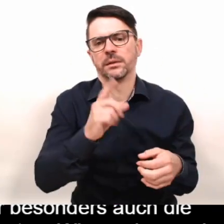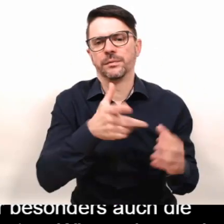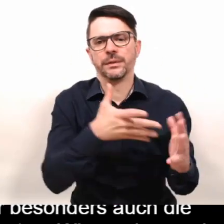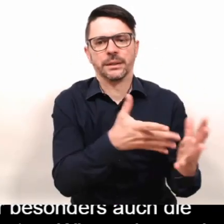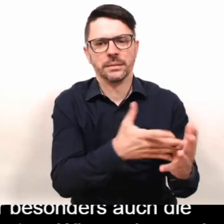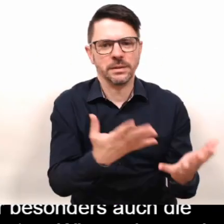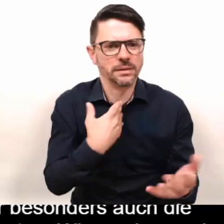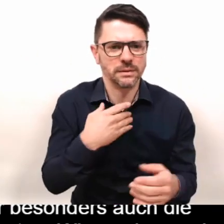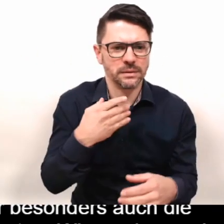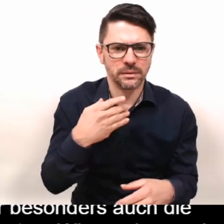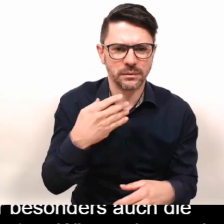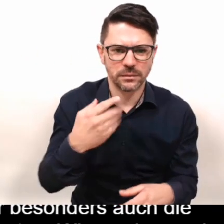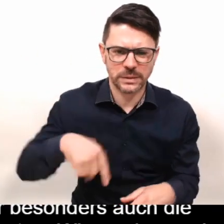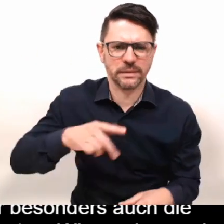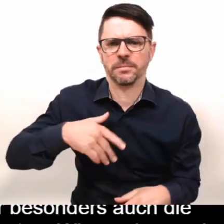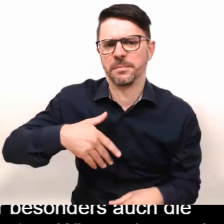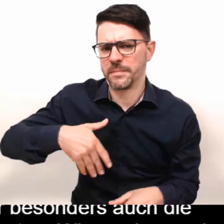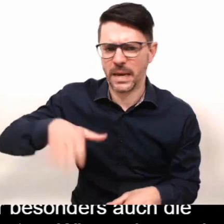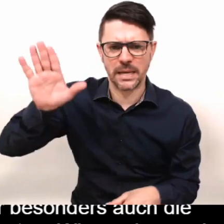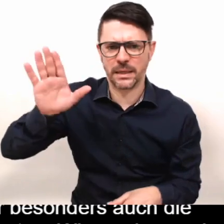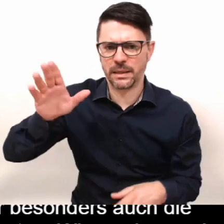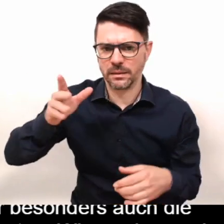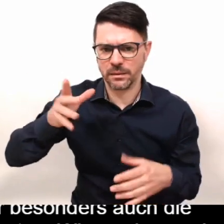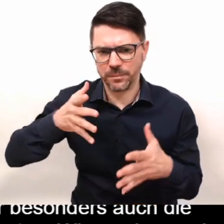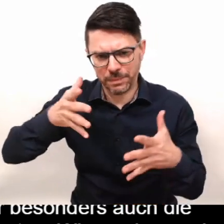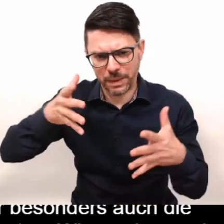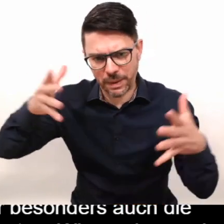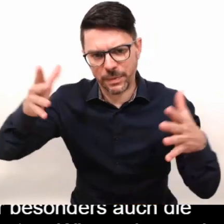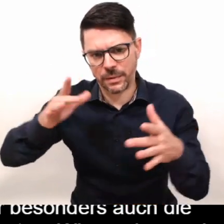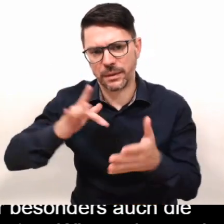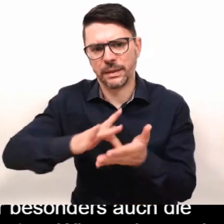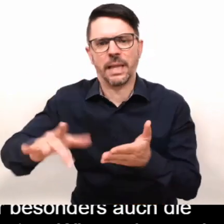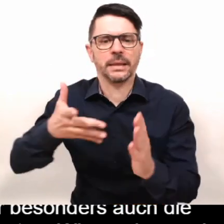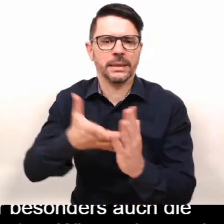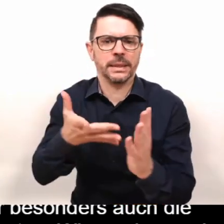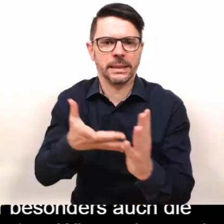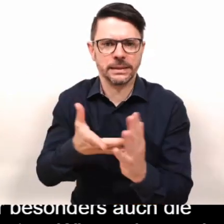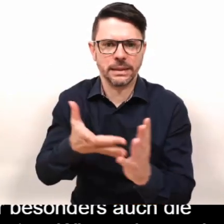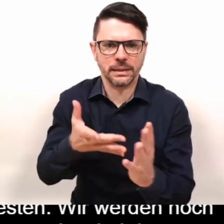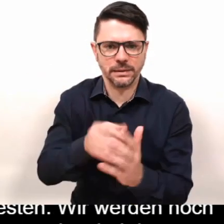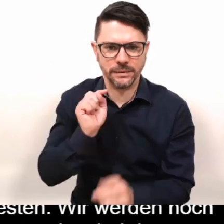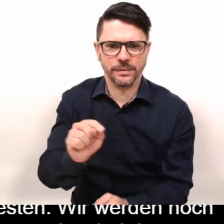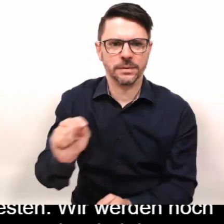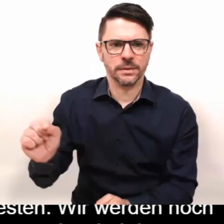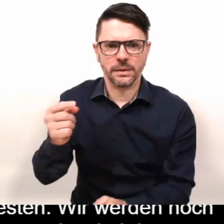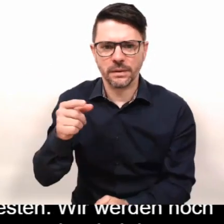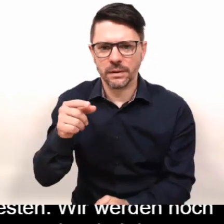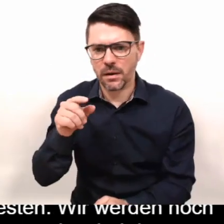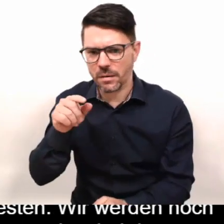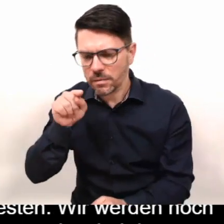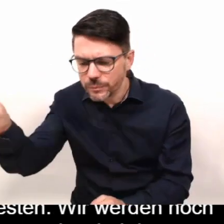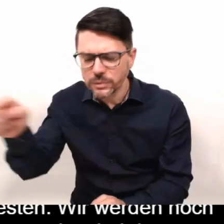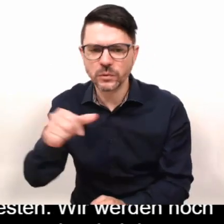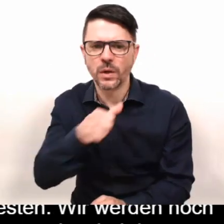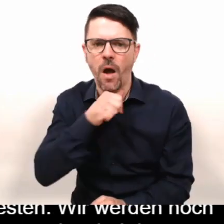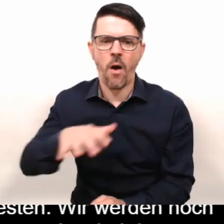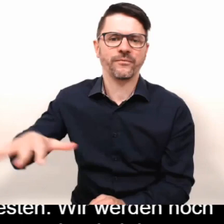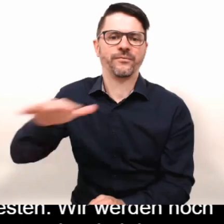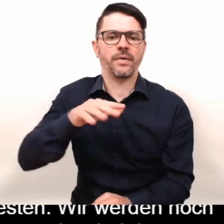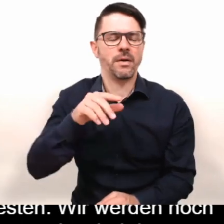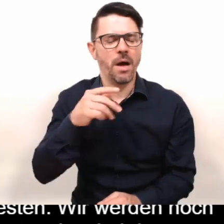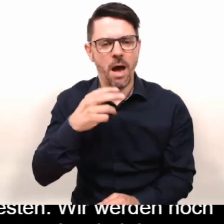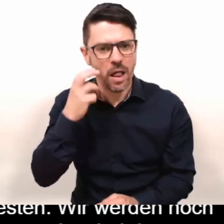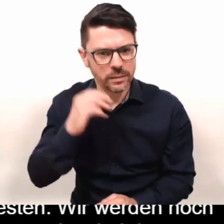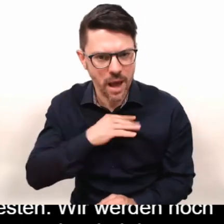es bei den Schlachthöfen, sei es eben auch bei Alten- und Seniorenheimen im Medizinerbereich. Ich finde, wir müssen immer da gucken, wo